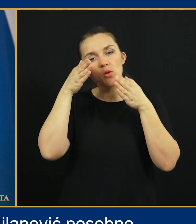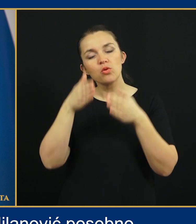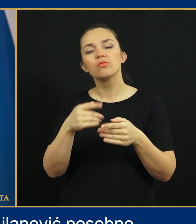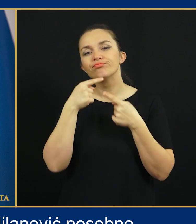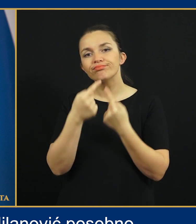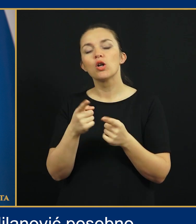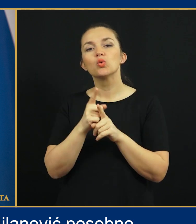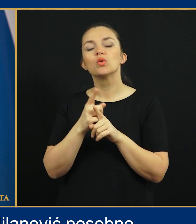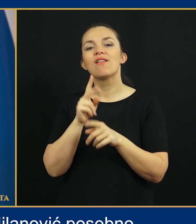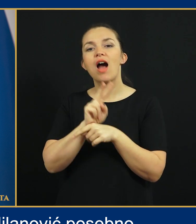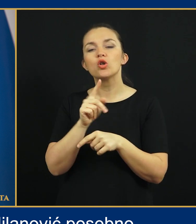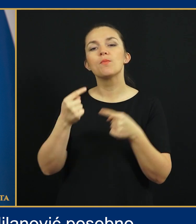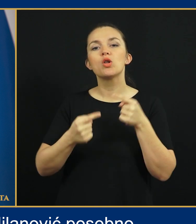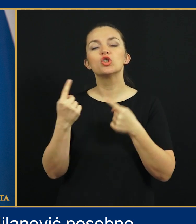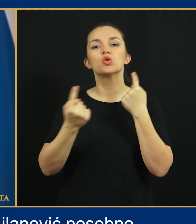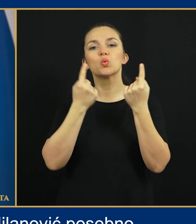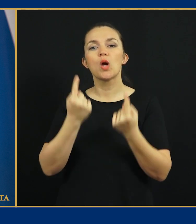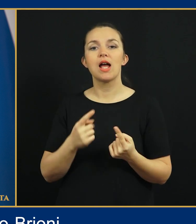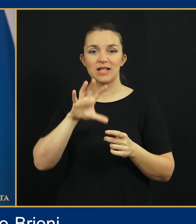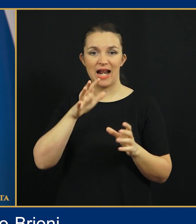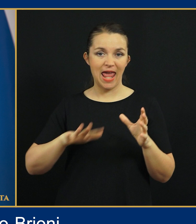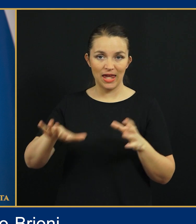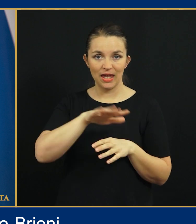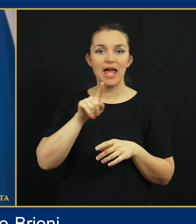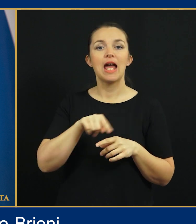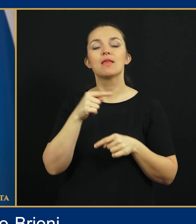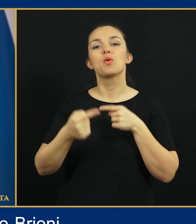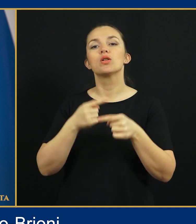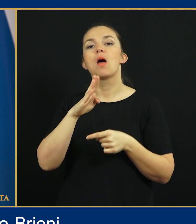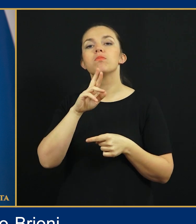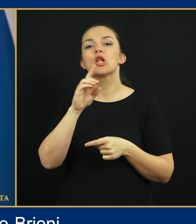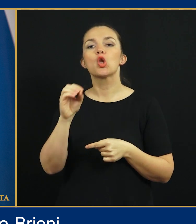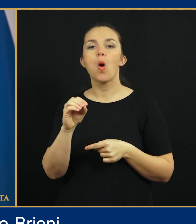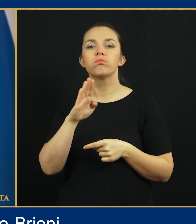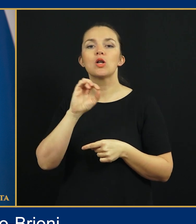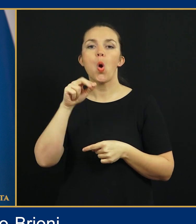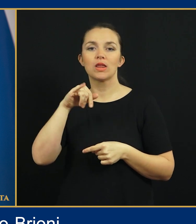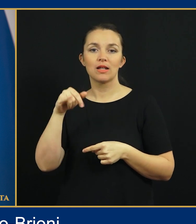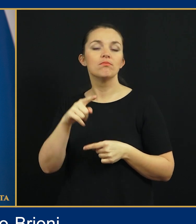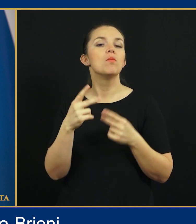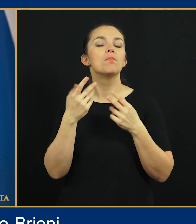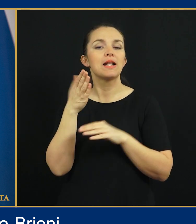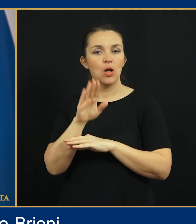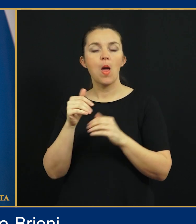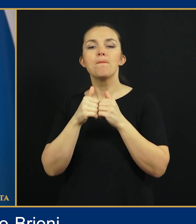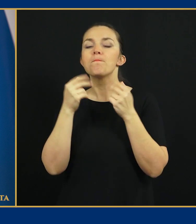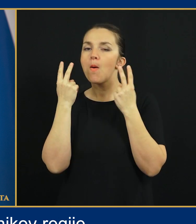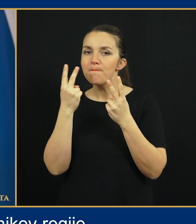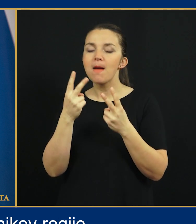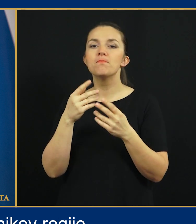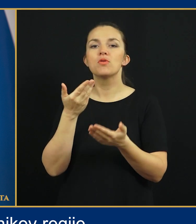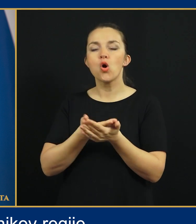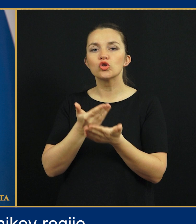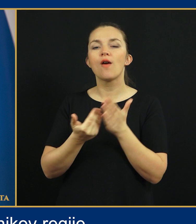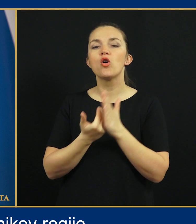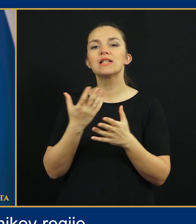pozornost namenila varnostni in politični situaciji v regiji in procesu Brdo-Brioni, ki predstavlja pomembno platformo za